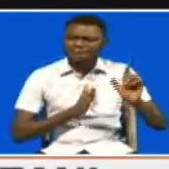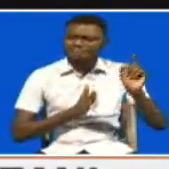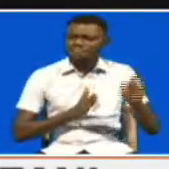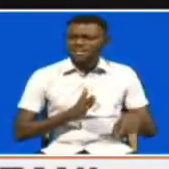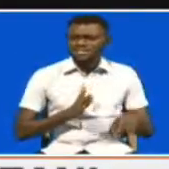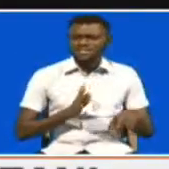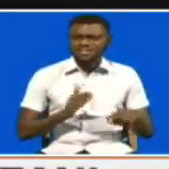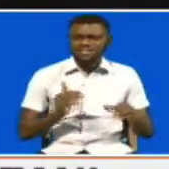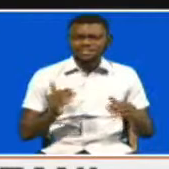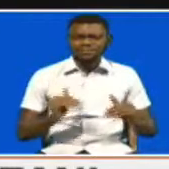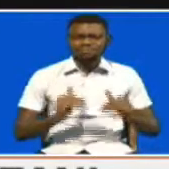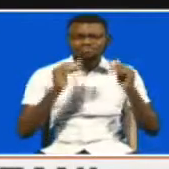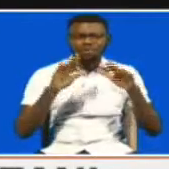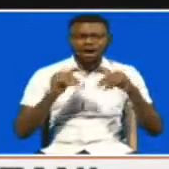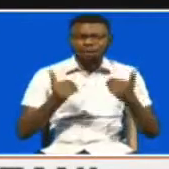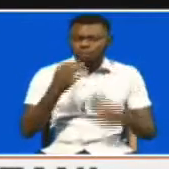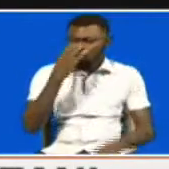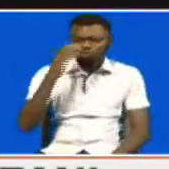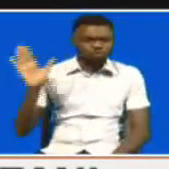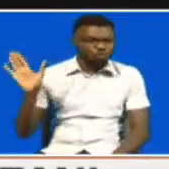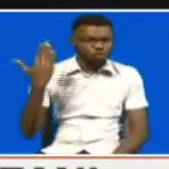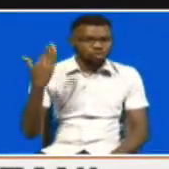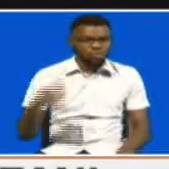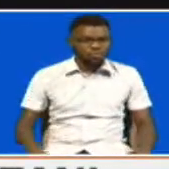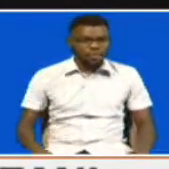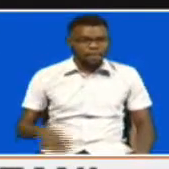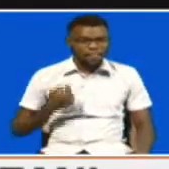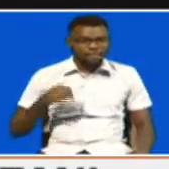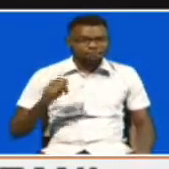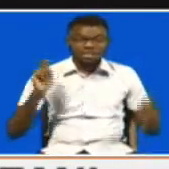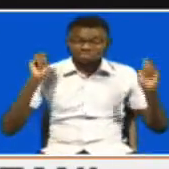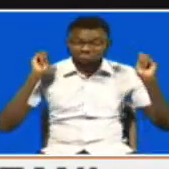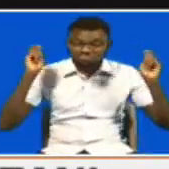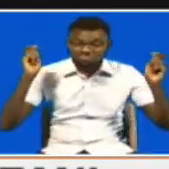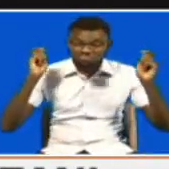must. Kwa hivyo tutaandamana.